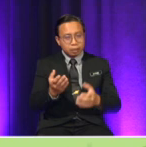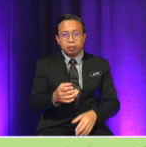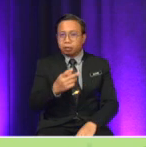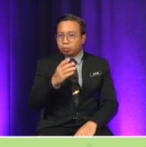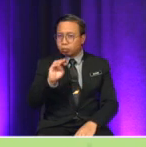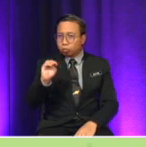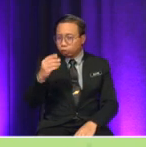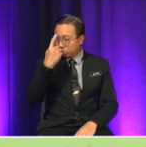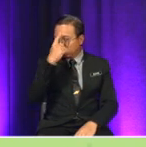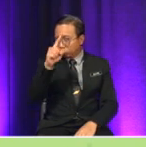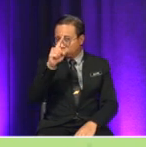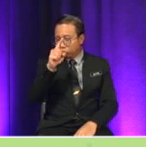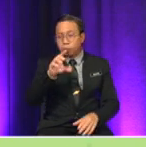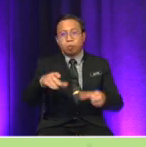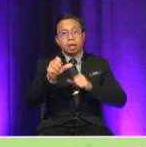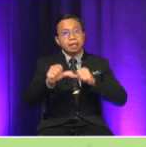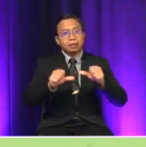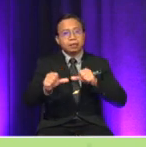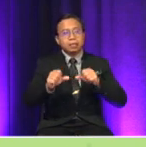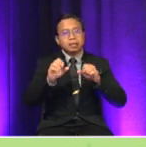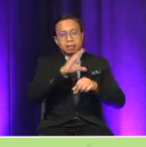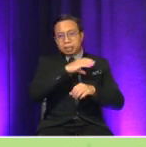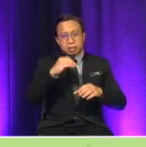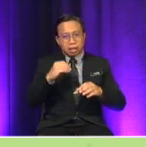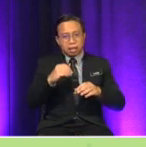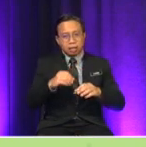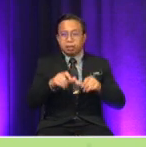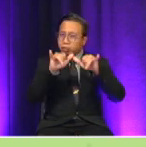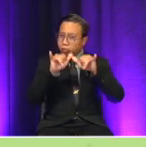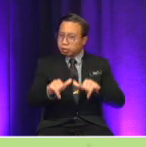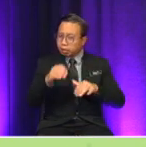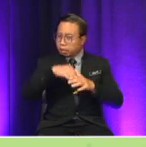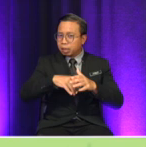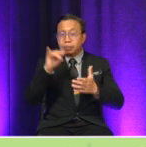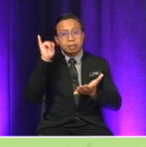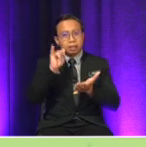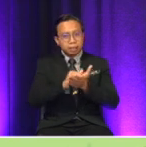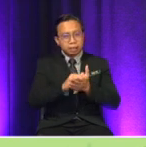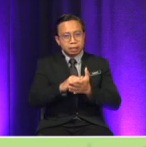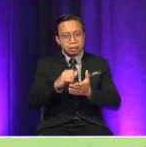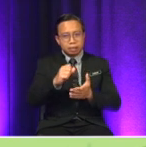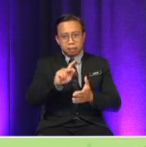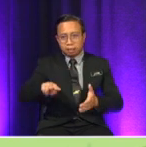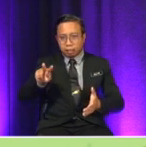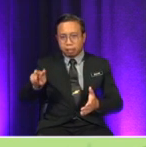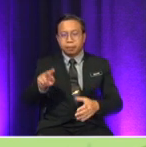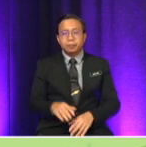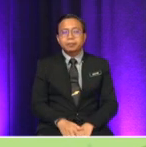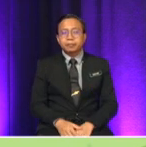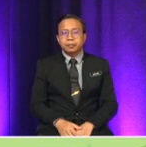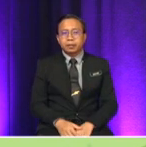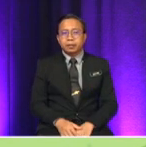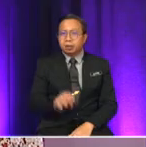untuk melaksanakan aktiviti dan sekaligus mengukuhkan keyakinan dalam diri kanak-kanak. Okey, baik. Terima kasih, Lisa. Baik,